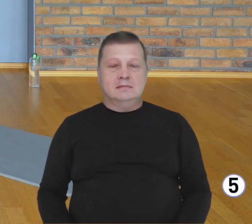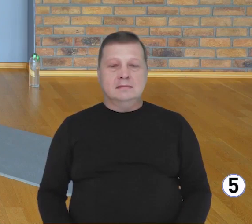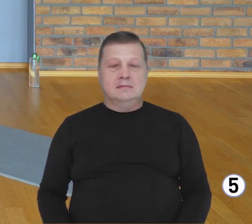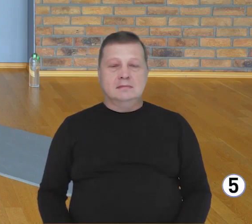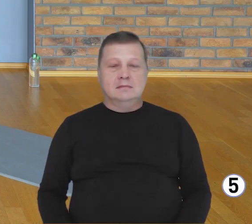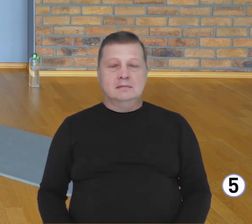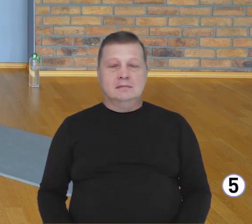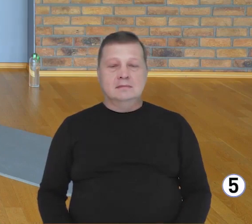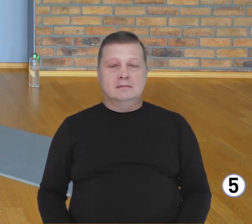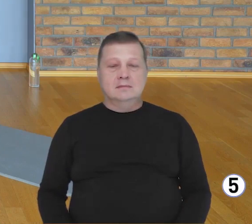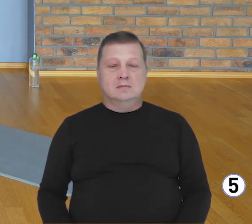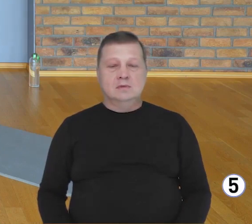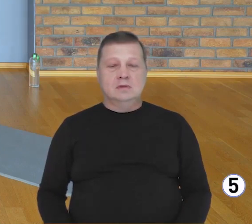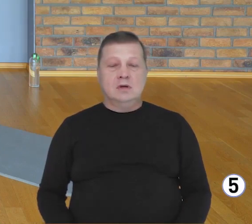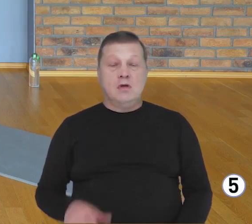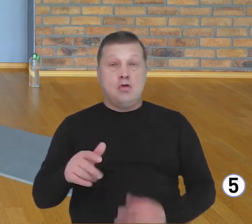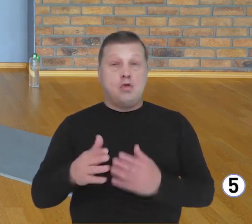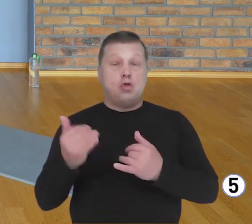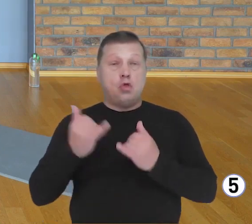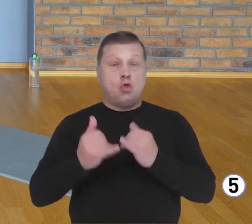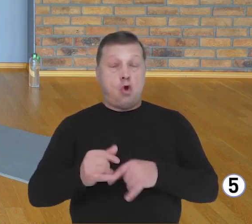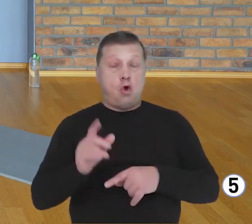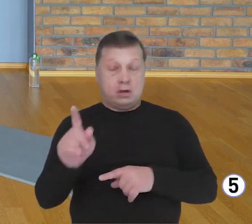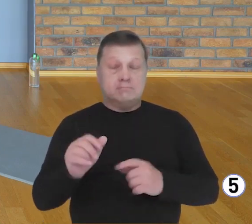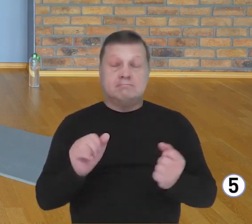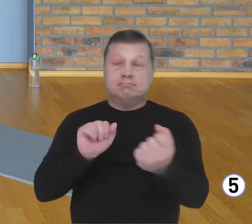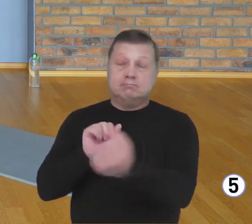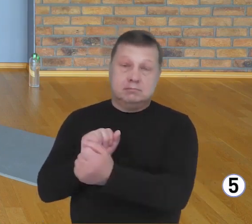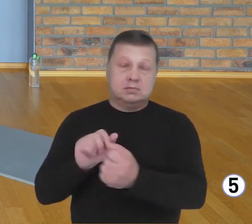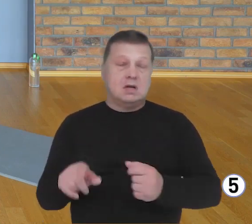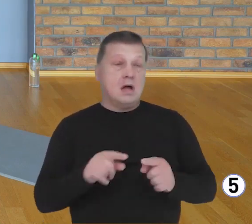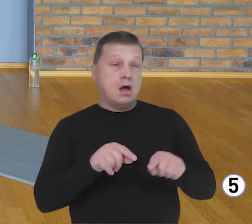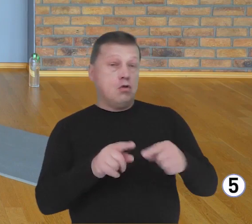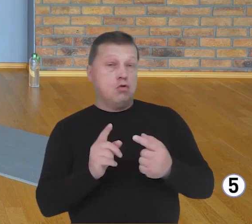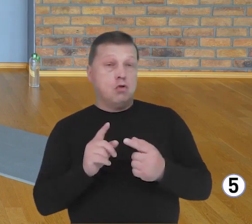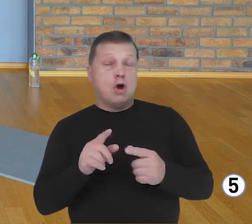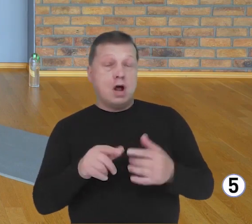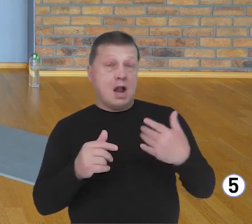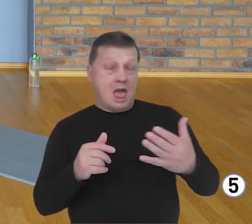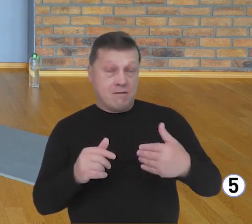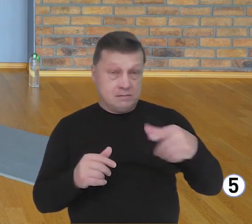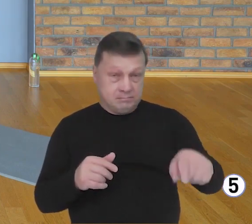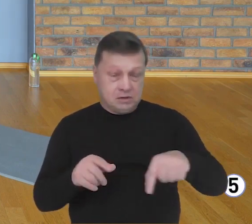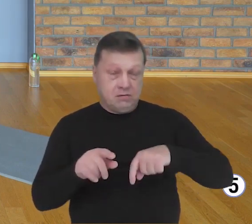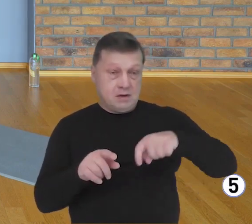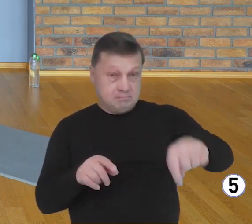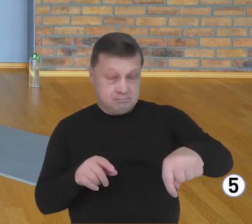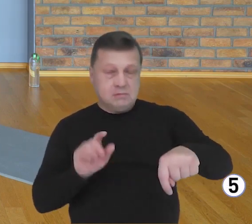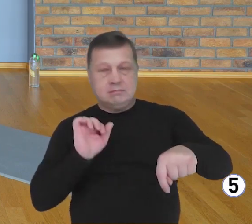nogę, która jest z przodu. Odstawiamy. Rotacja. Dobrze.